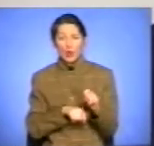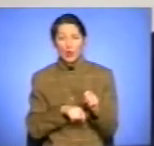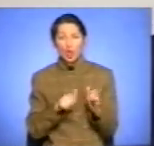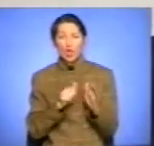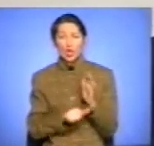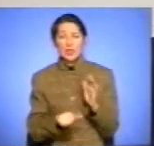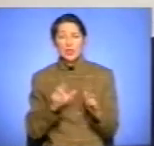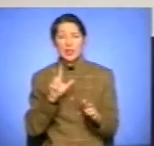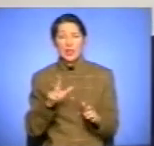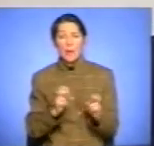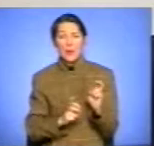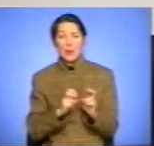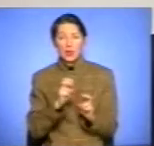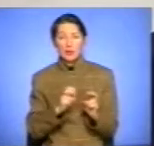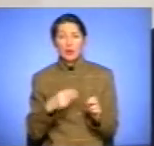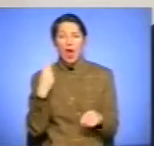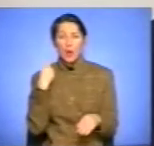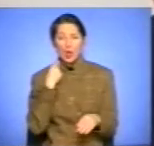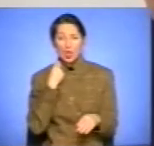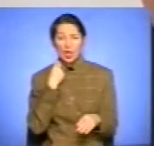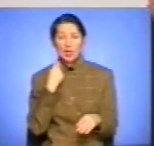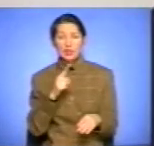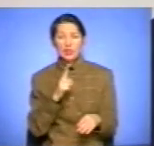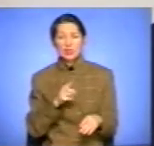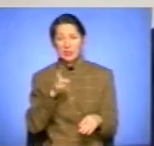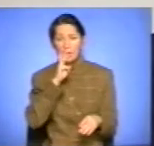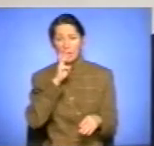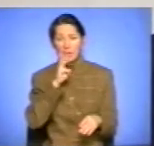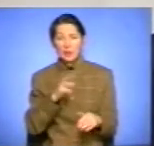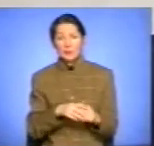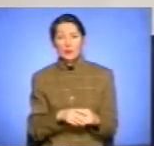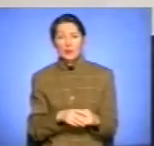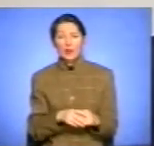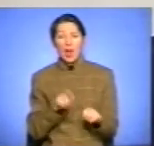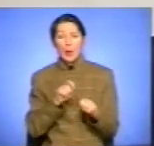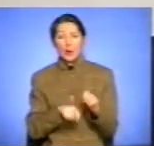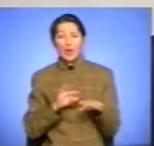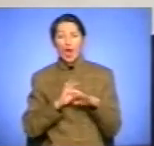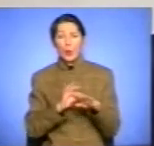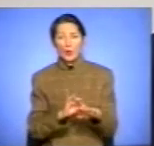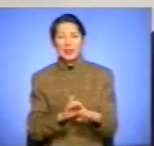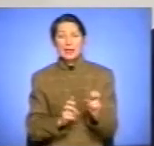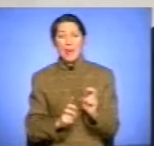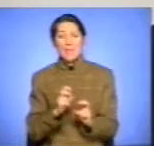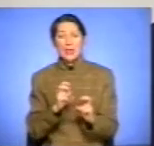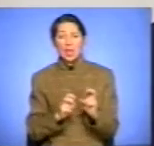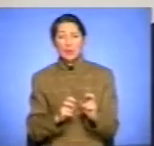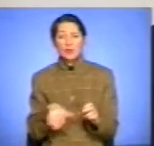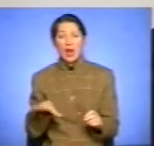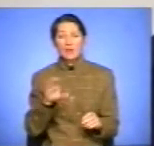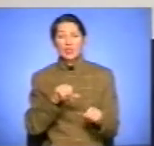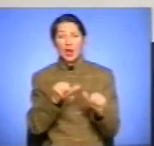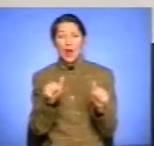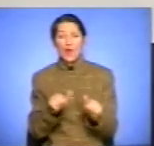63 підприємства боржника із заробітної плати перевірки проводились на підприємствах усіх